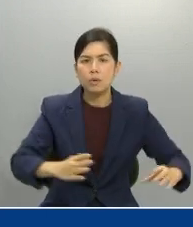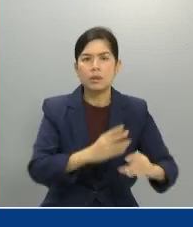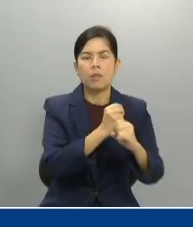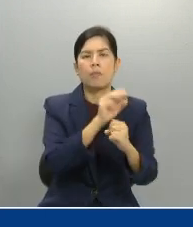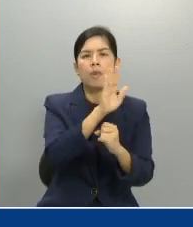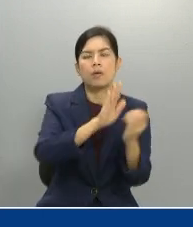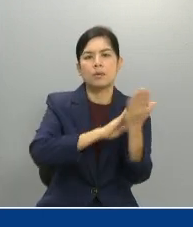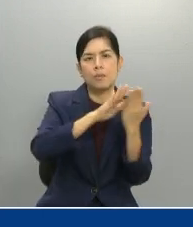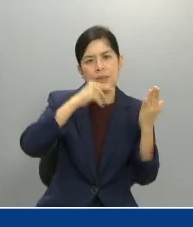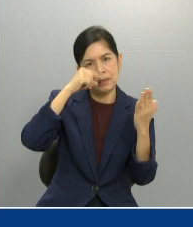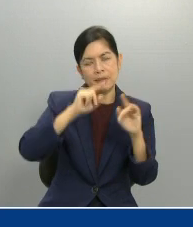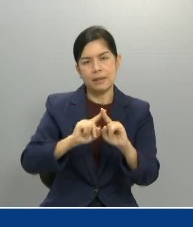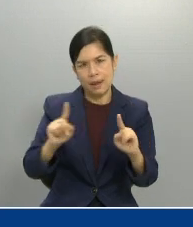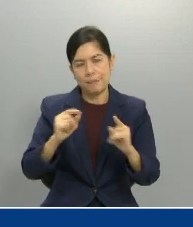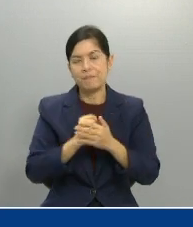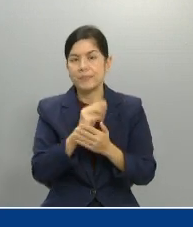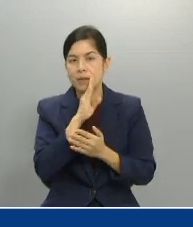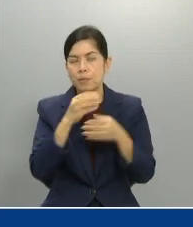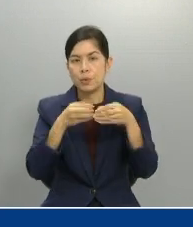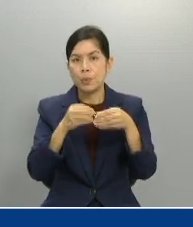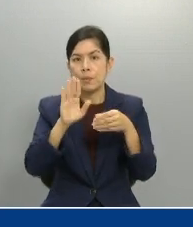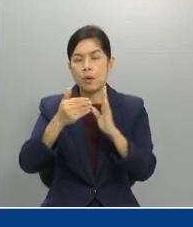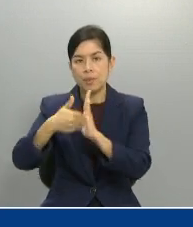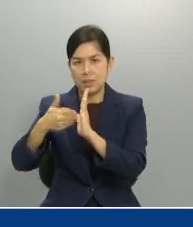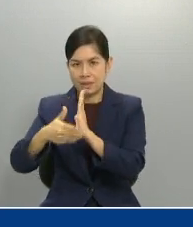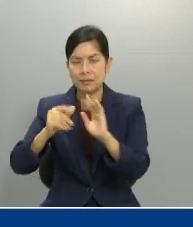ถ้ายิ่งอีสานนี่จะอีกแบบนึงอันนี้ก็เอามาบอกกล่าว